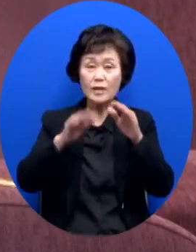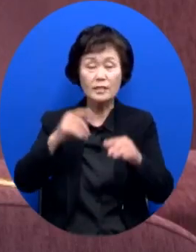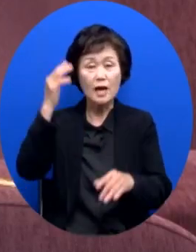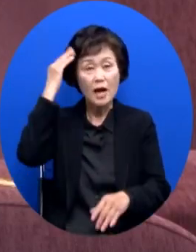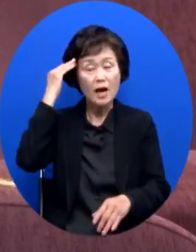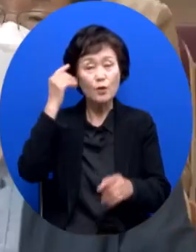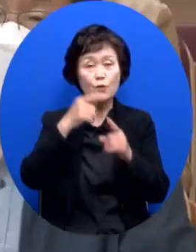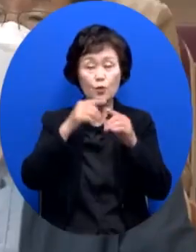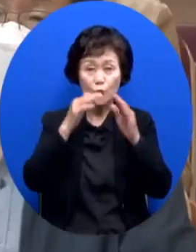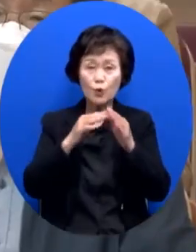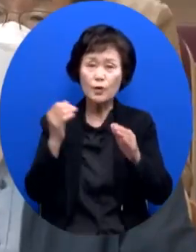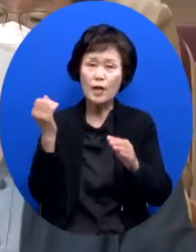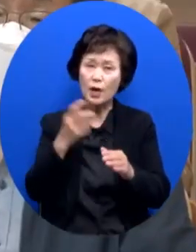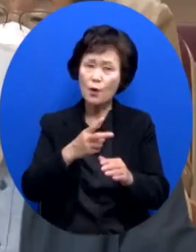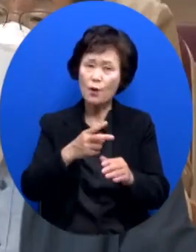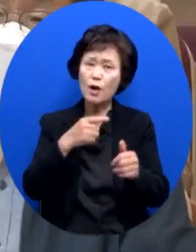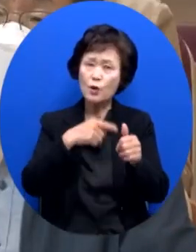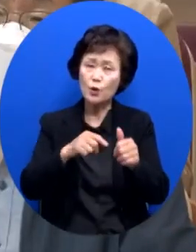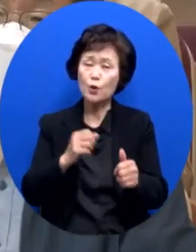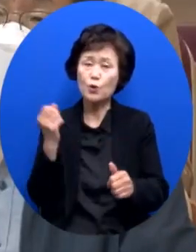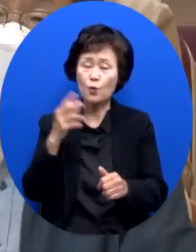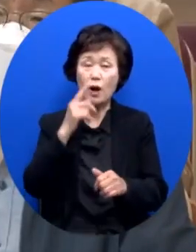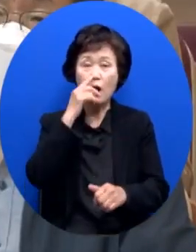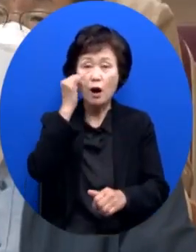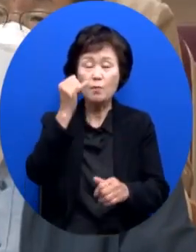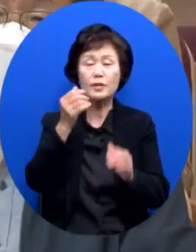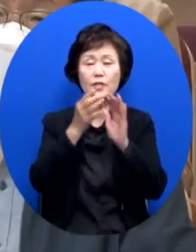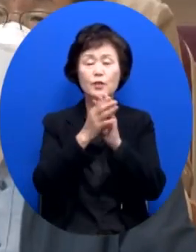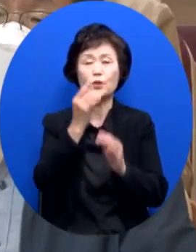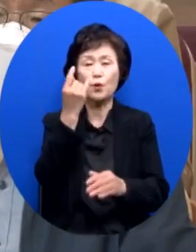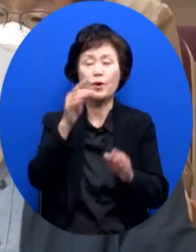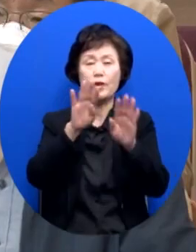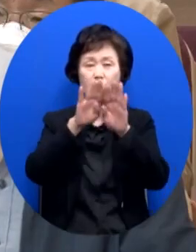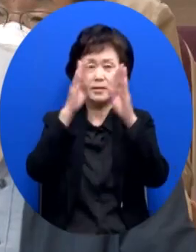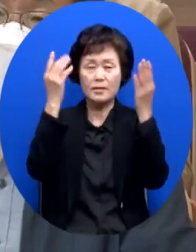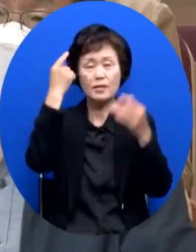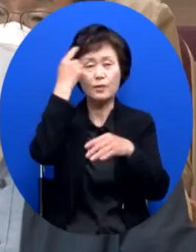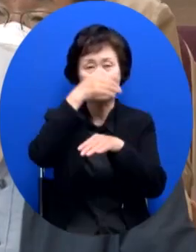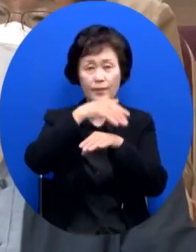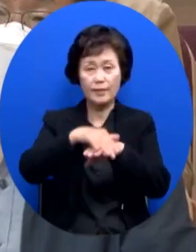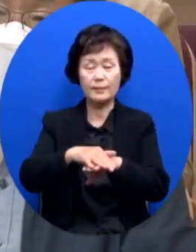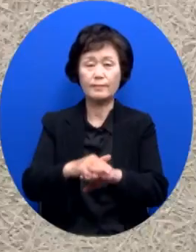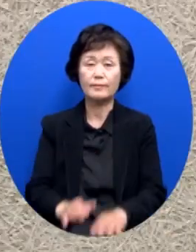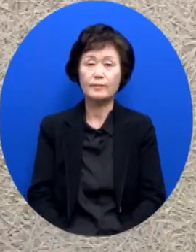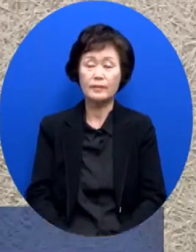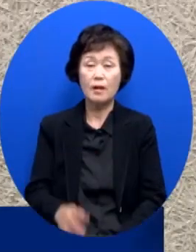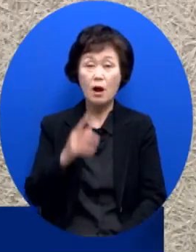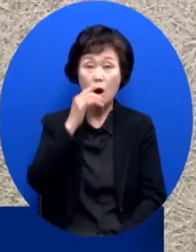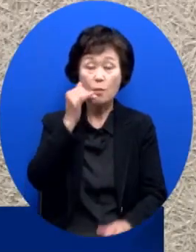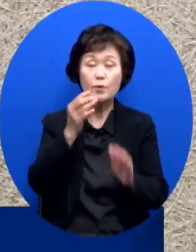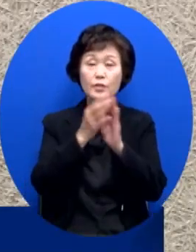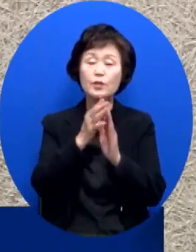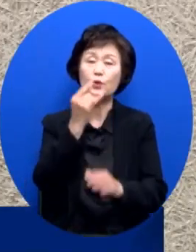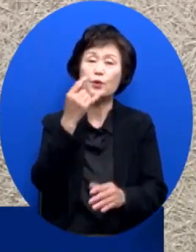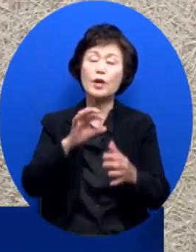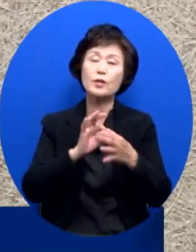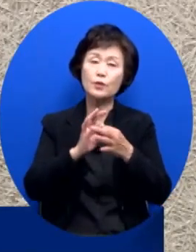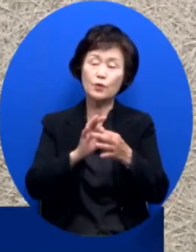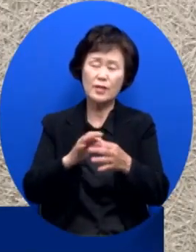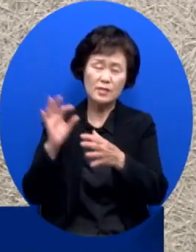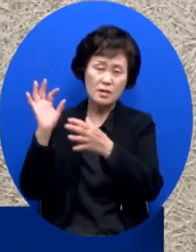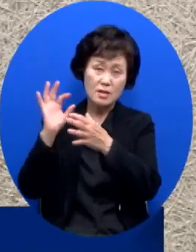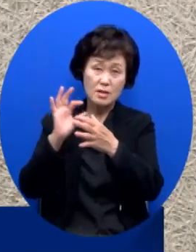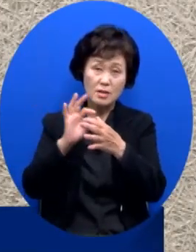다음 세대를 위한 한국교회 어머니 기도회를 개최할 예정입니다. 한국교회 어머니 기도회를 통해서 우리가